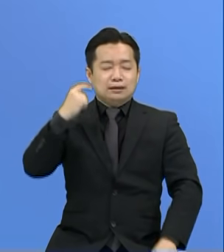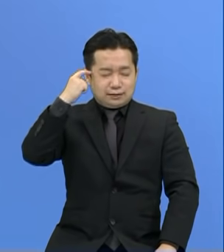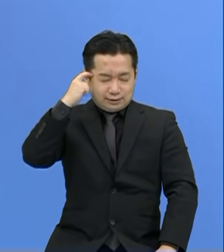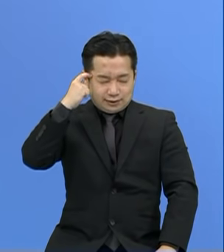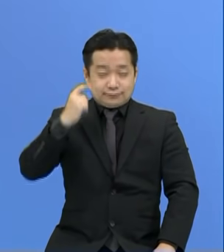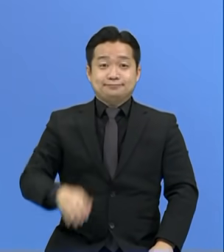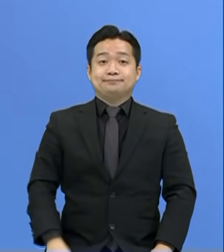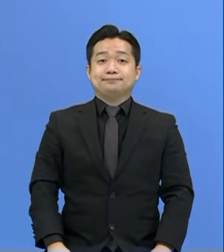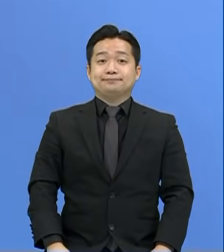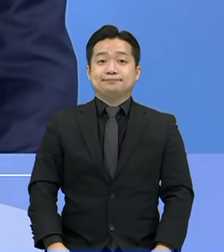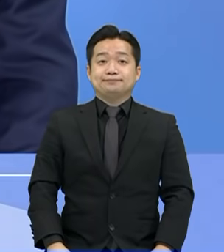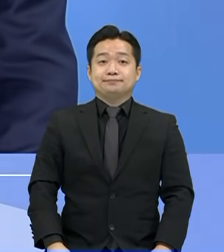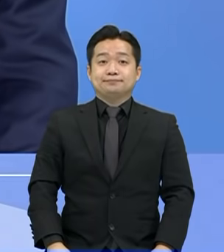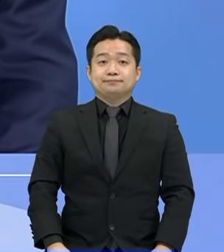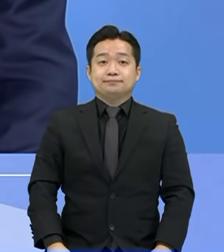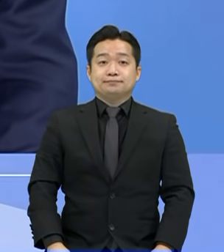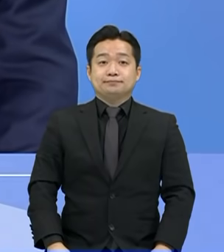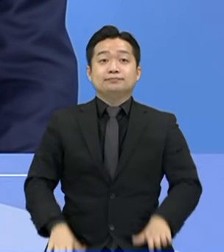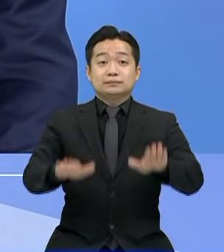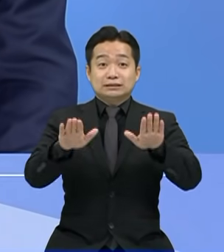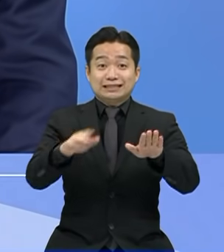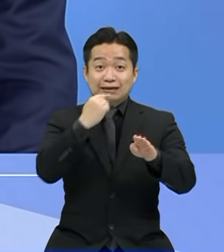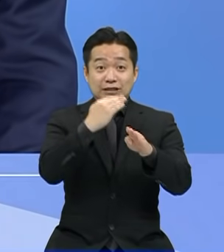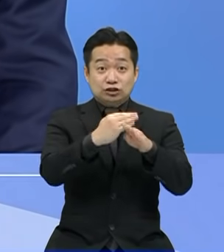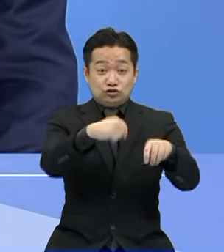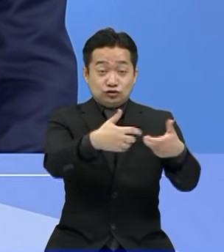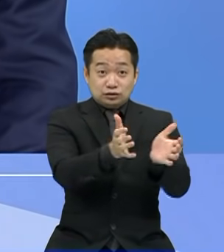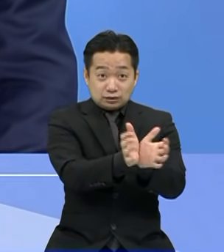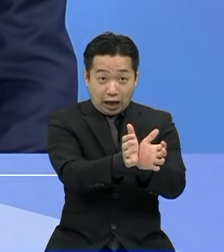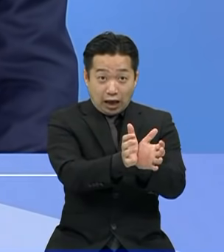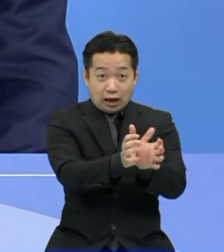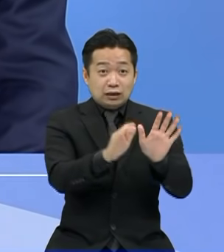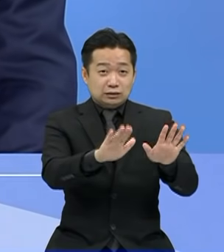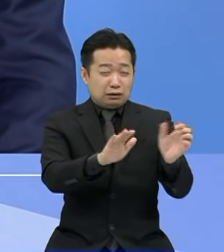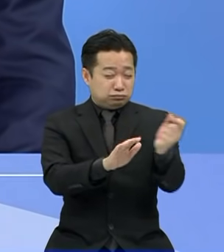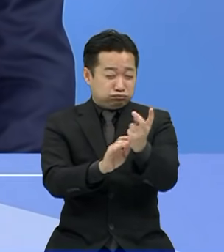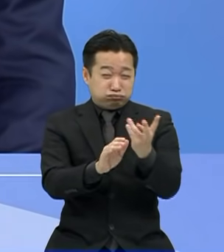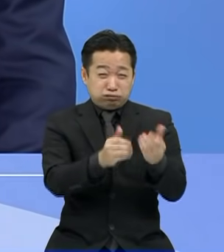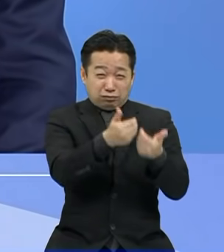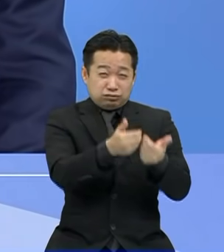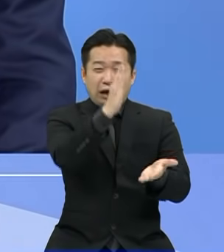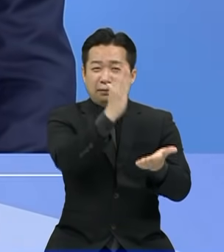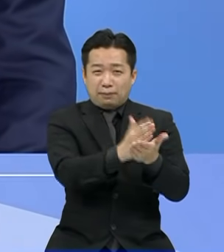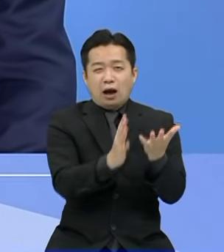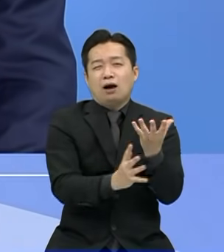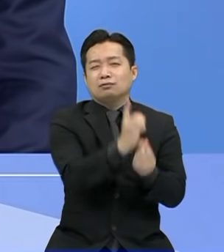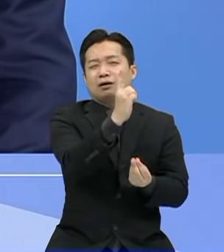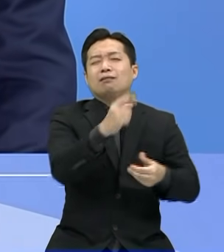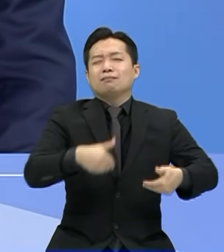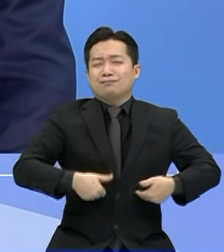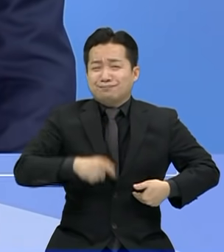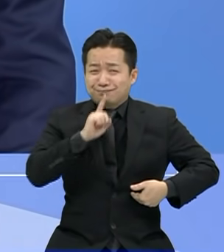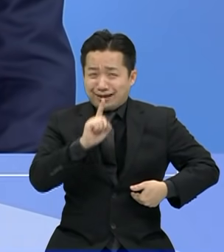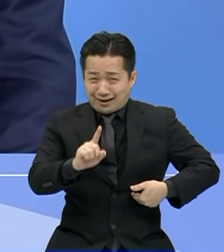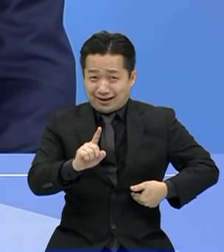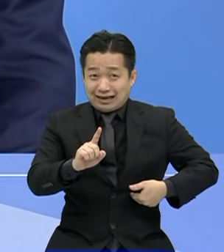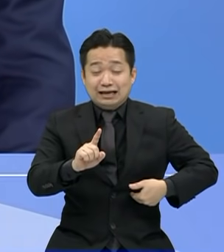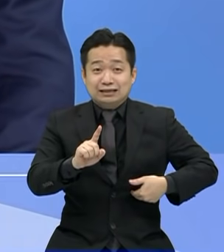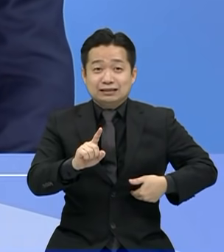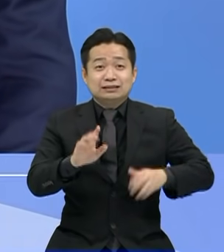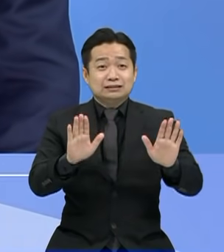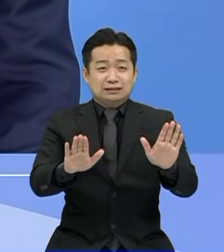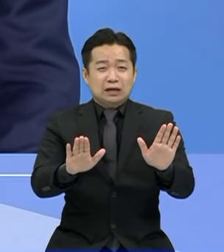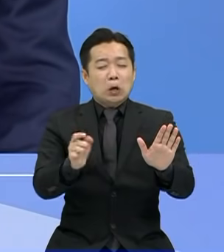이해합니다. 네, 이제 다시 민주당이 원팀이 돼야 하는 숙제를 안고 있지 않겠습니까? 조금 성급한